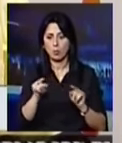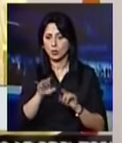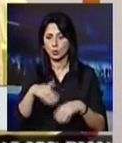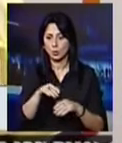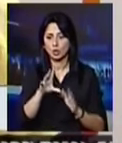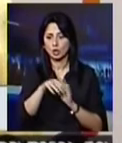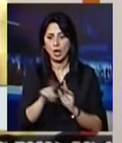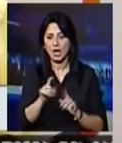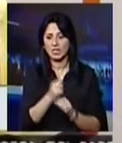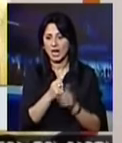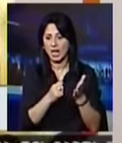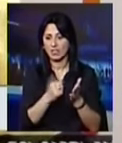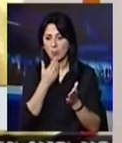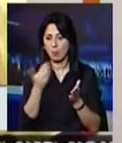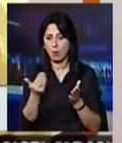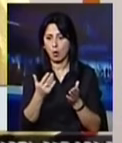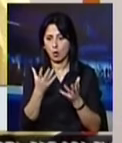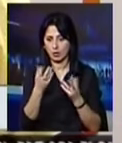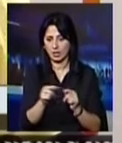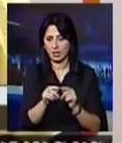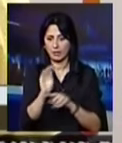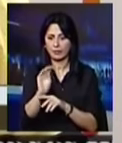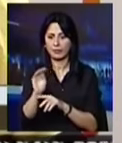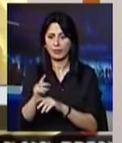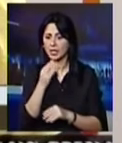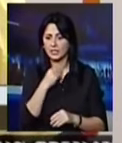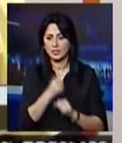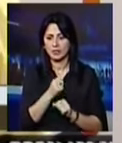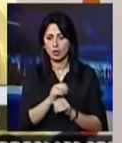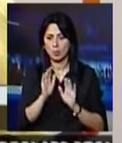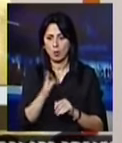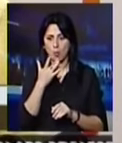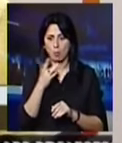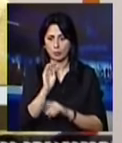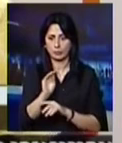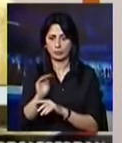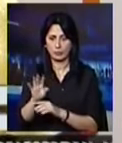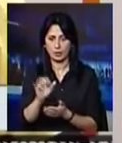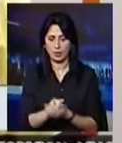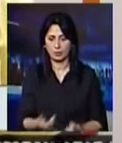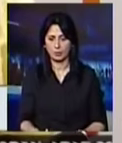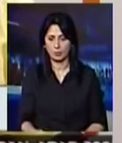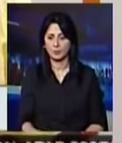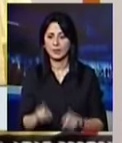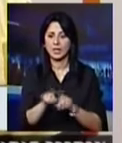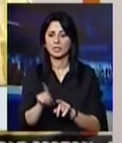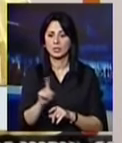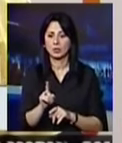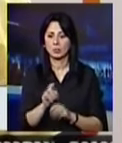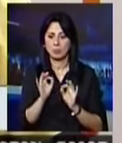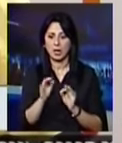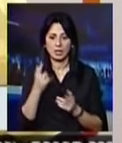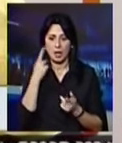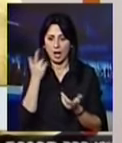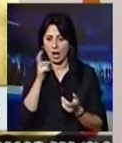არ არის შესული, აბა რასაკეთებს ბოლო ამდენი შეხვედრის განმავლობაში, მხოლოდ პოლიტიკური ოპონირებითაა დაკავებული. ასე რომ